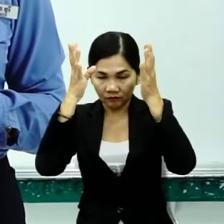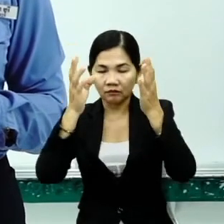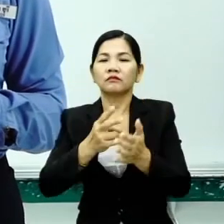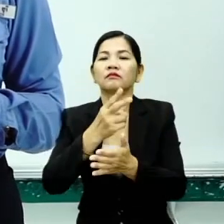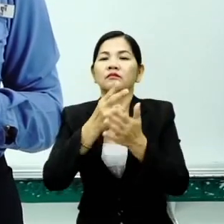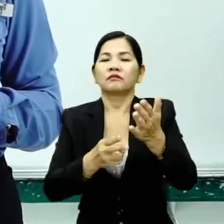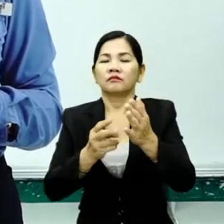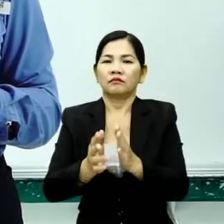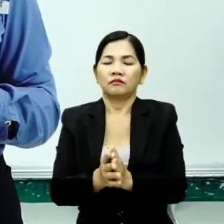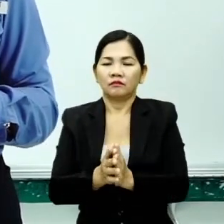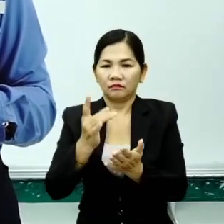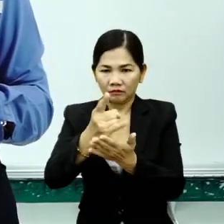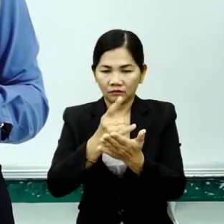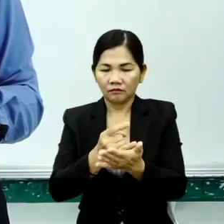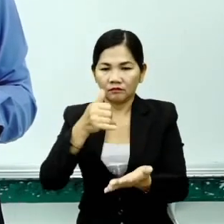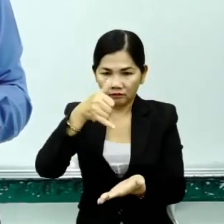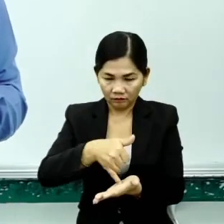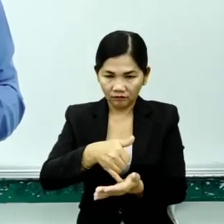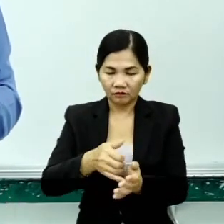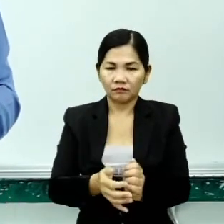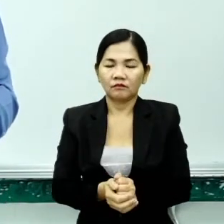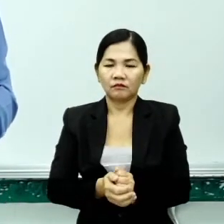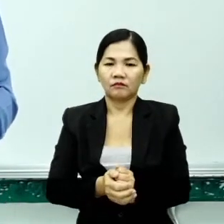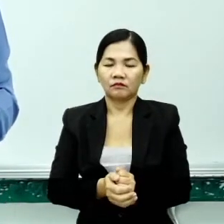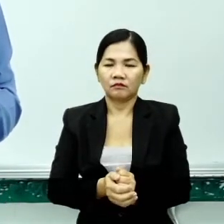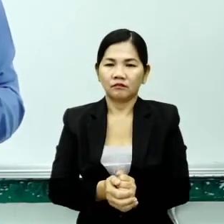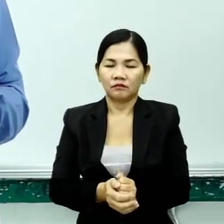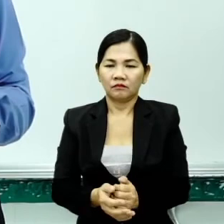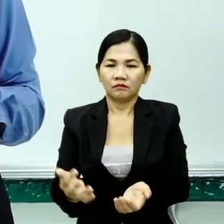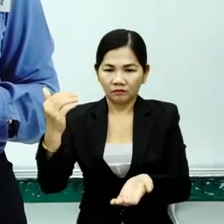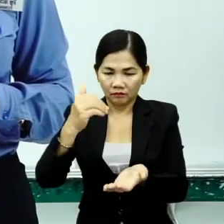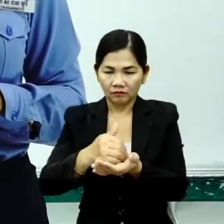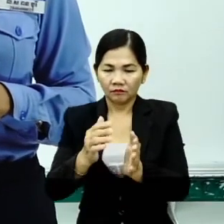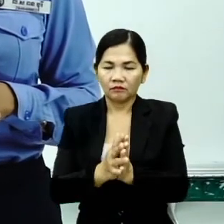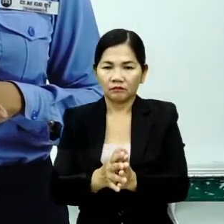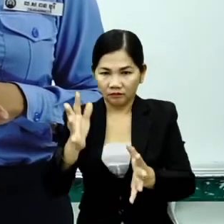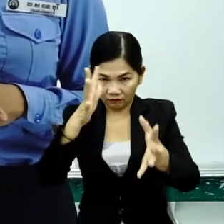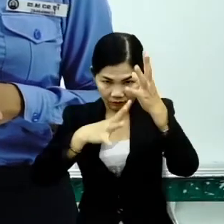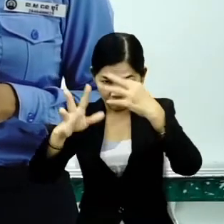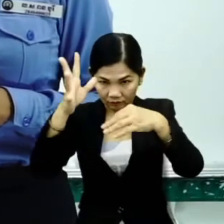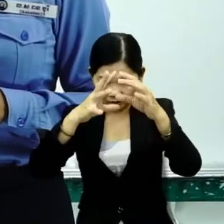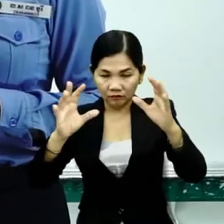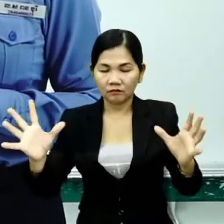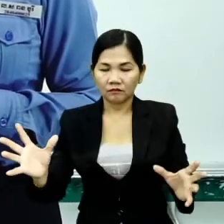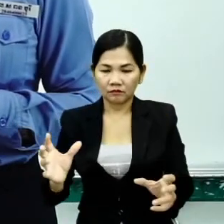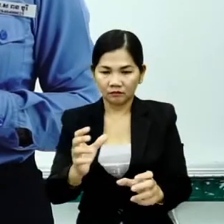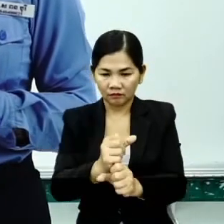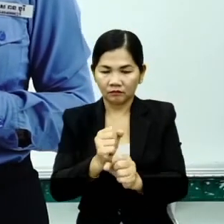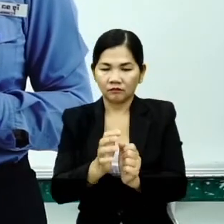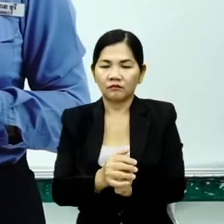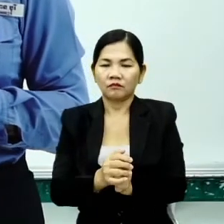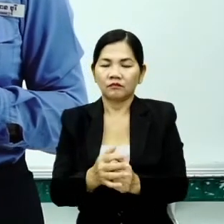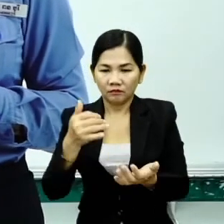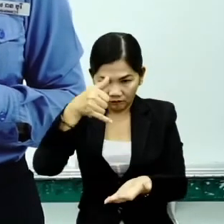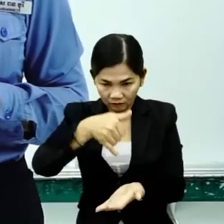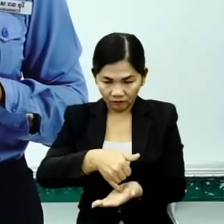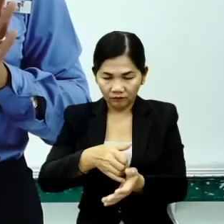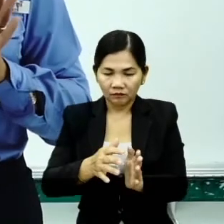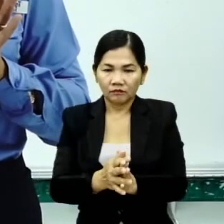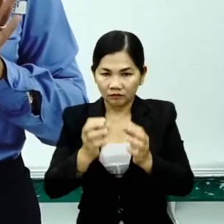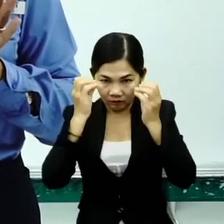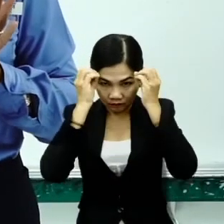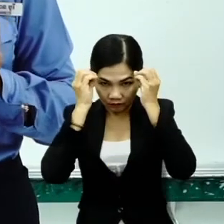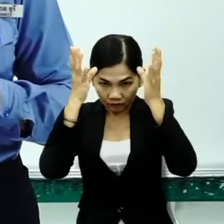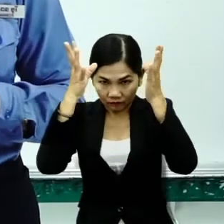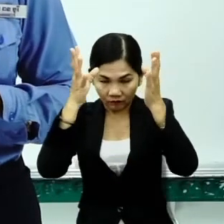khá cha pí mê riết nỉ cha chắc này kêu bẩn chẹ mà đằng tiếng cha cào bị cồn riết chọc nó con á riết chọc nó thay nỉ ha ta